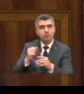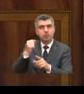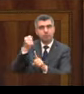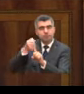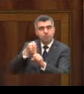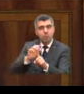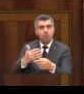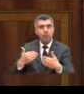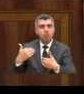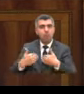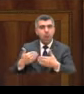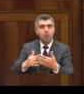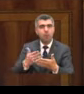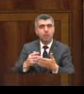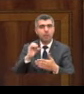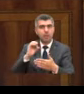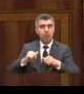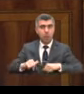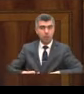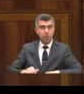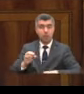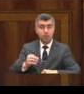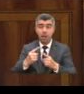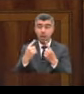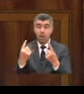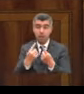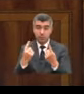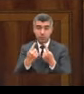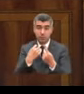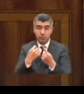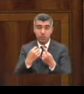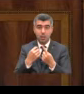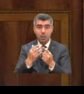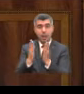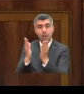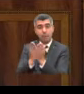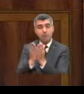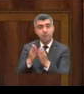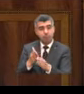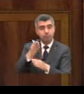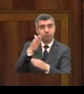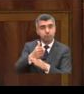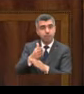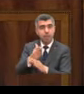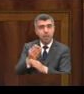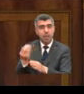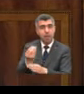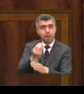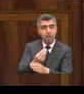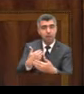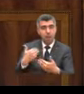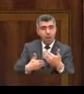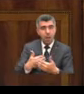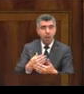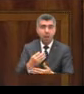للتربيه الدامجه اللي كتقوم به وزاره التربيه الوطنيه، لان الطبيعي هو ان هاد الاطفال يلقاو الاماكن ديالهم في اطار تربيه دامجه في المؤسسات. في انتظار ذلك